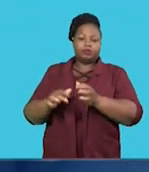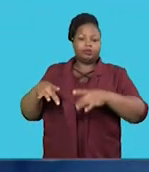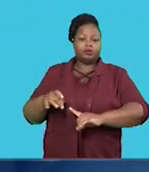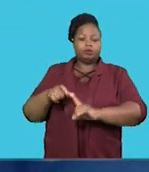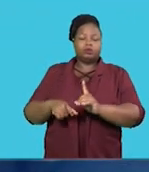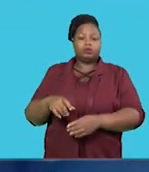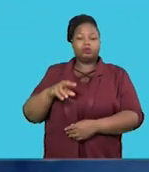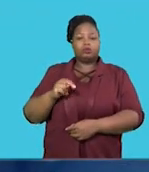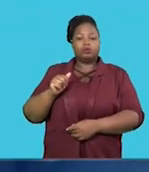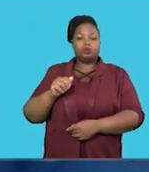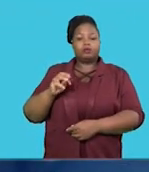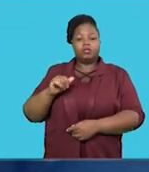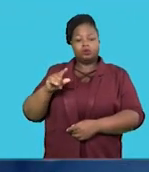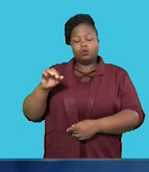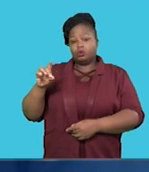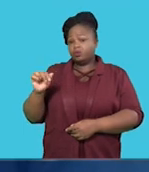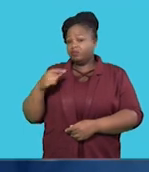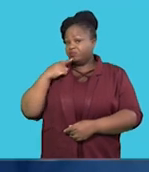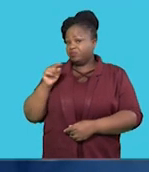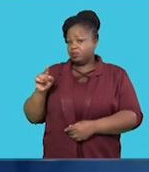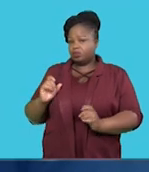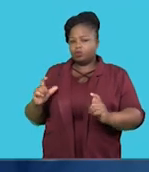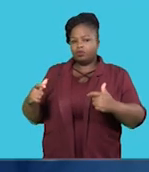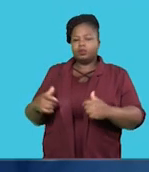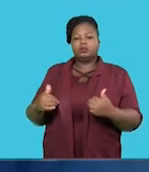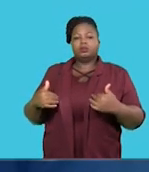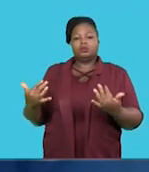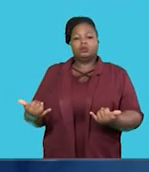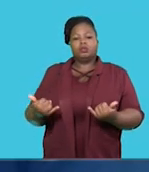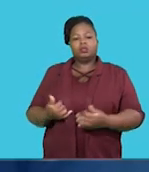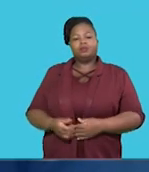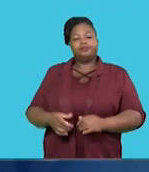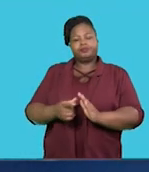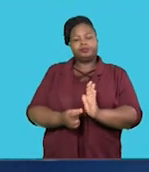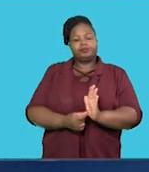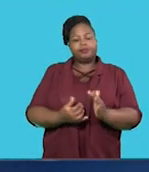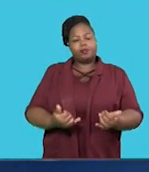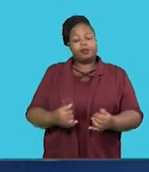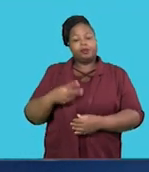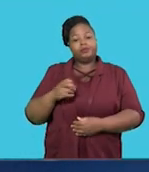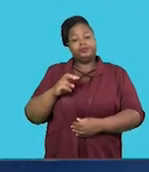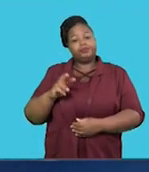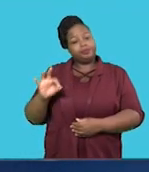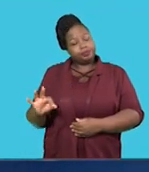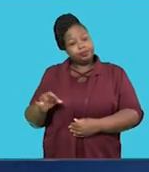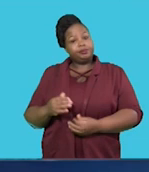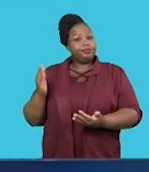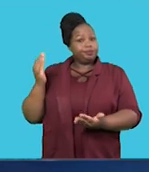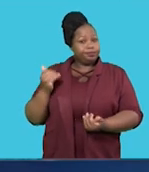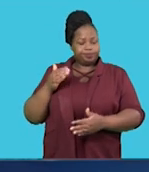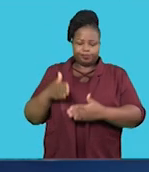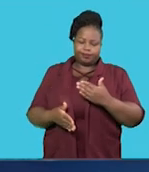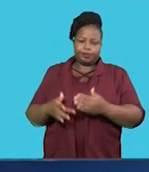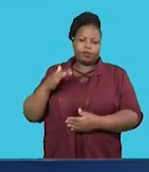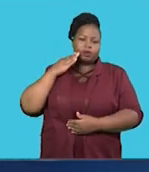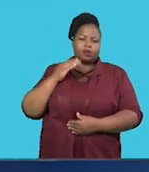noma sonto mazibuko uyakuveza ukuthi le komishana eqale namhlanje zingamashumi amathathu kulwezi kunyaka 23 kulindele ukuthi iphele ngomhlalo